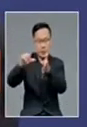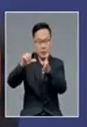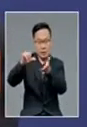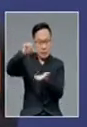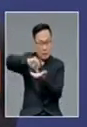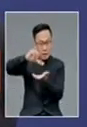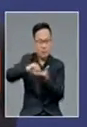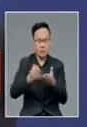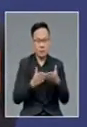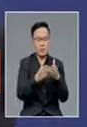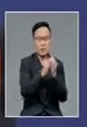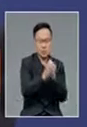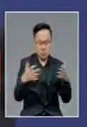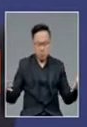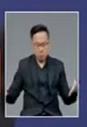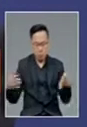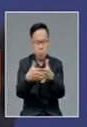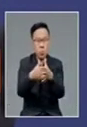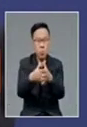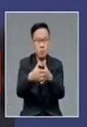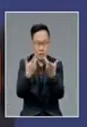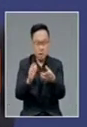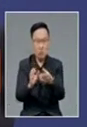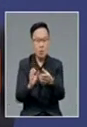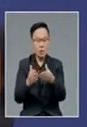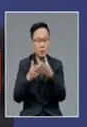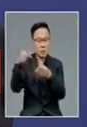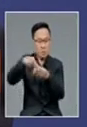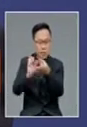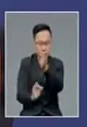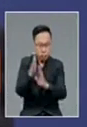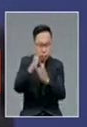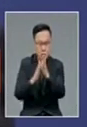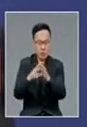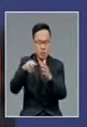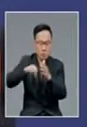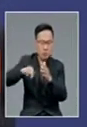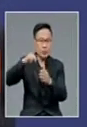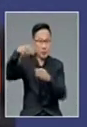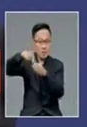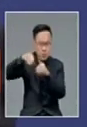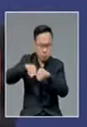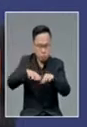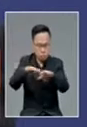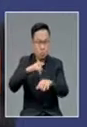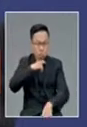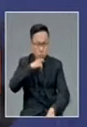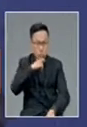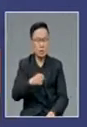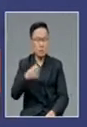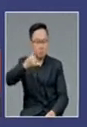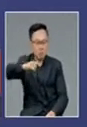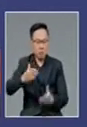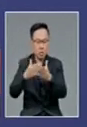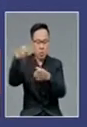เรือบรรทุกสินค้าของจีนเมื่อวันเสาร์จนเกิดเพลิงไหม้นานข้ามวันเจ้าหน้าที่จีนเขาเผยว่ามีความเสี่ยงที่เรือบรรทุกน้ำมันซ